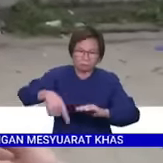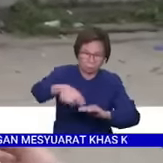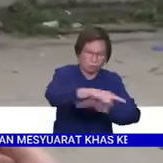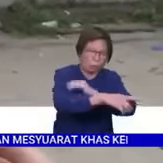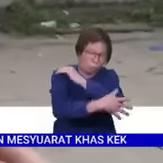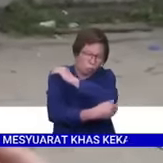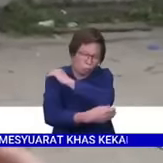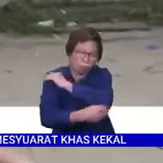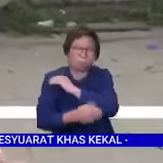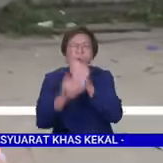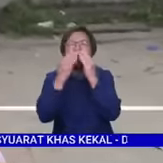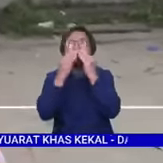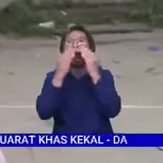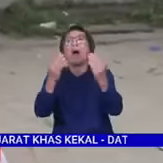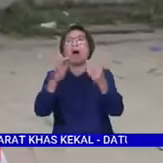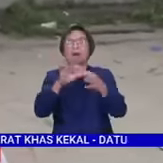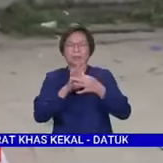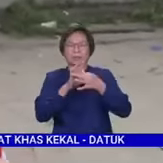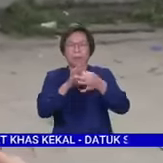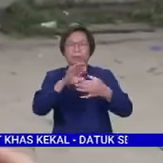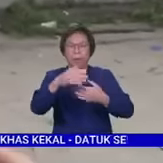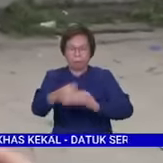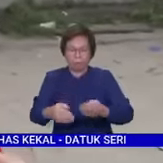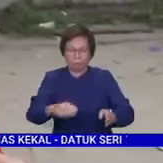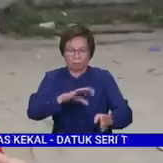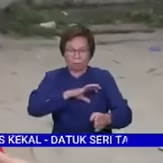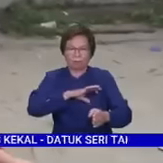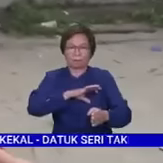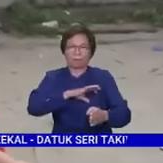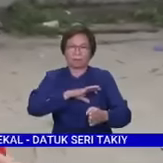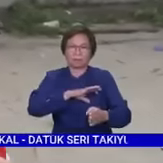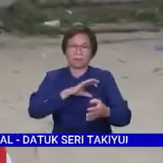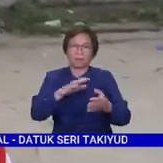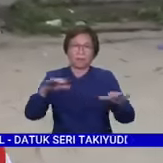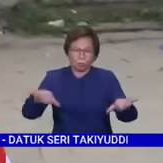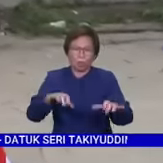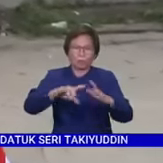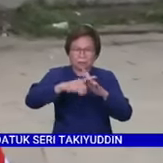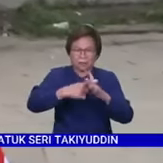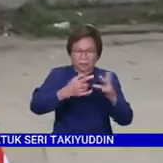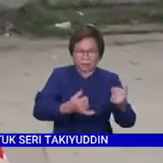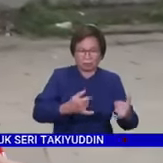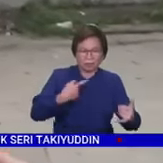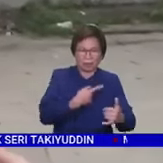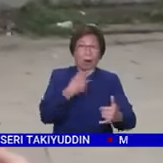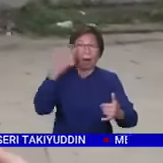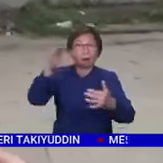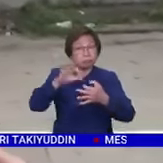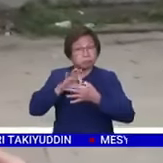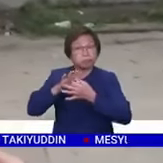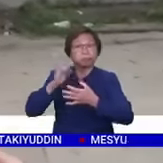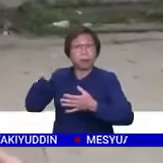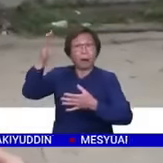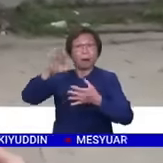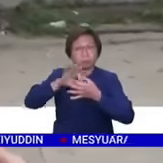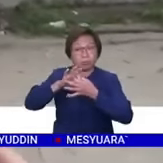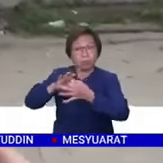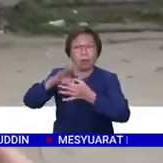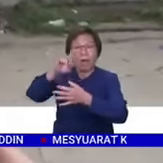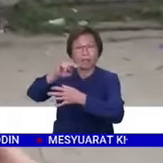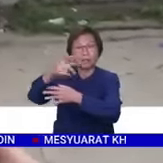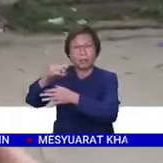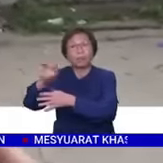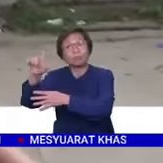yang dan jadi Alhamdulillah dengan kerjasama Balai Polis Pesantren terdapat melaksanakan benar ini dan kita akan bekerja sama juga dengan badan-badan